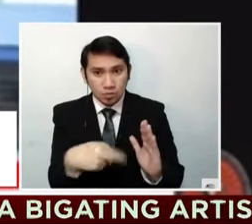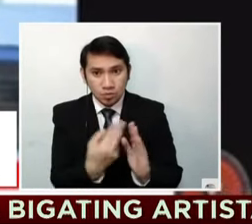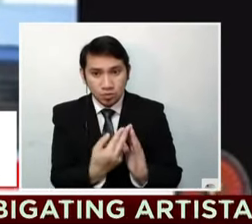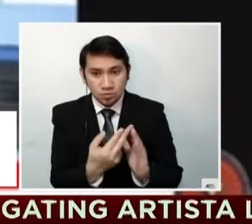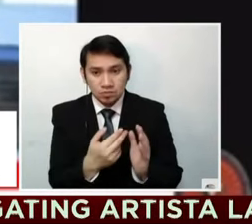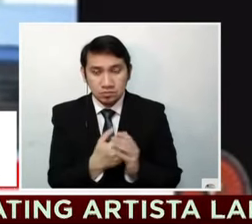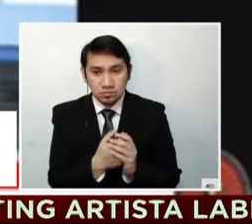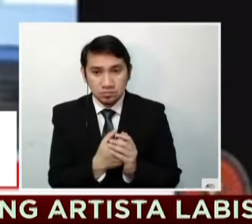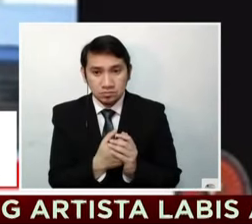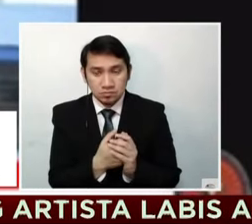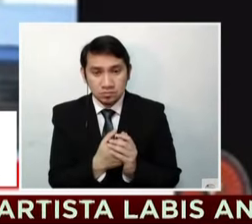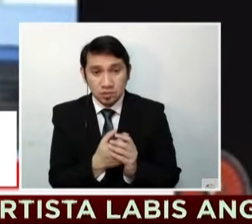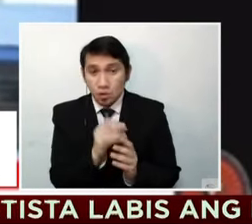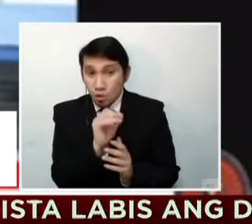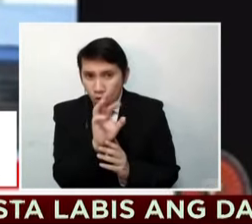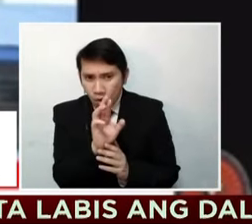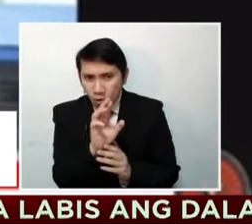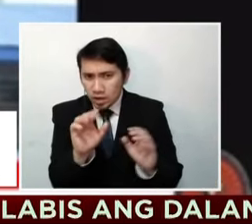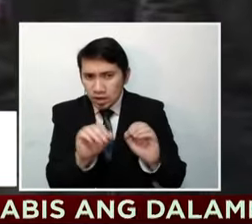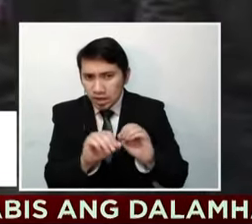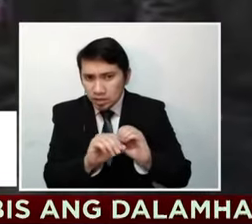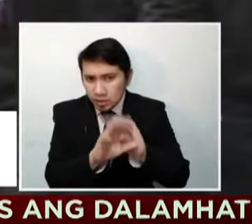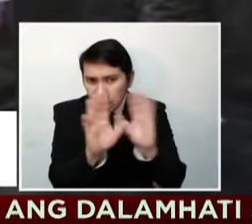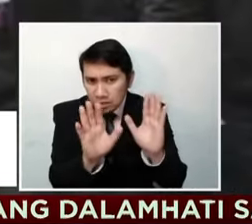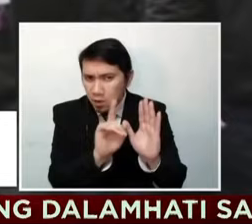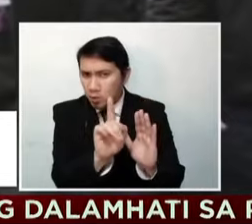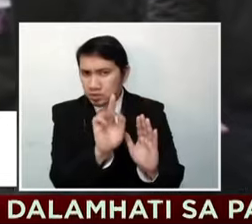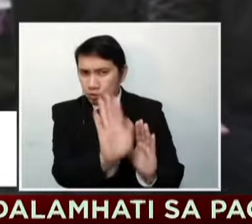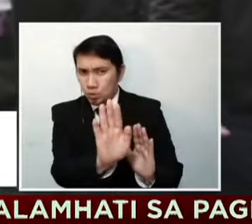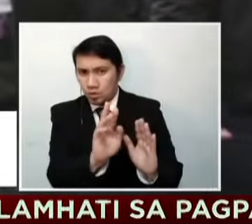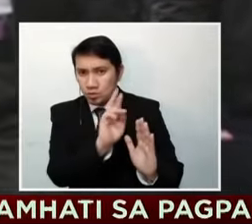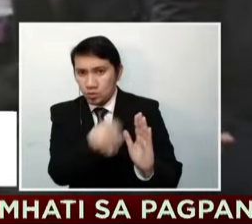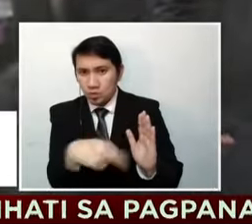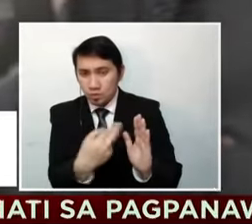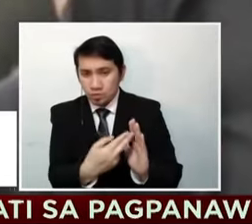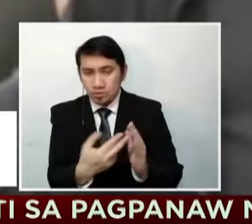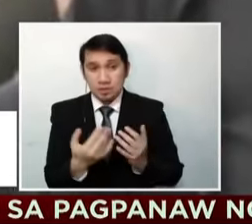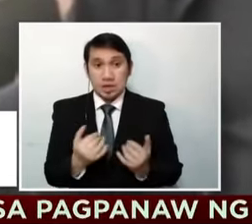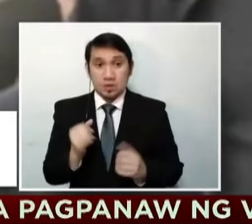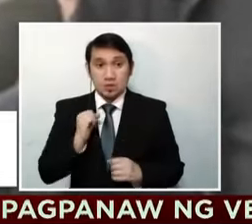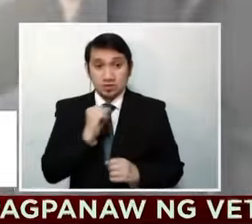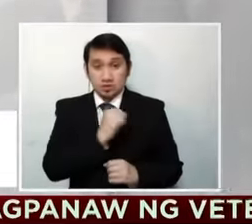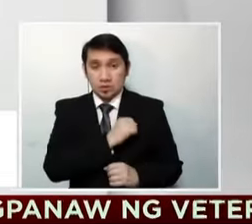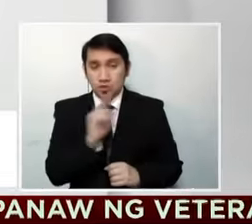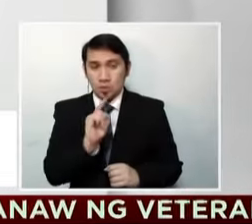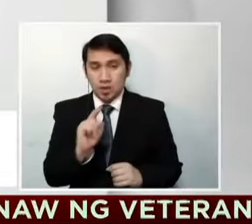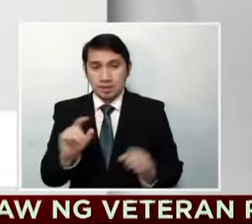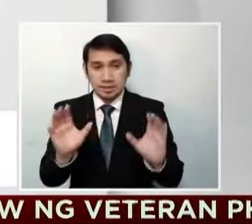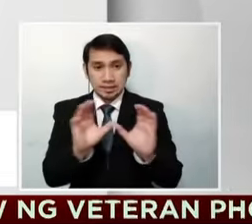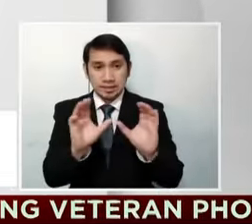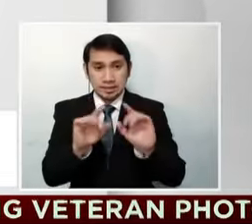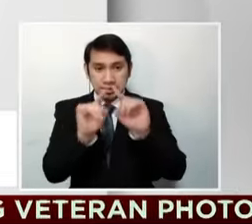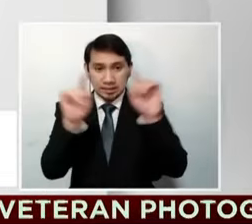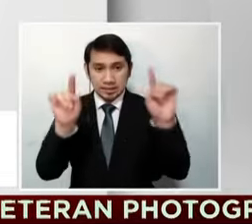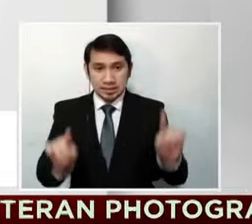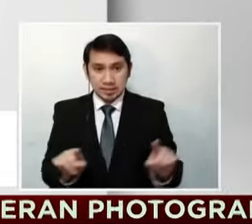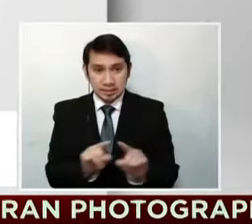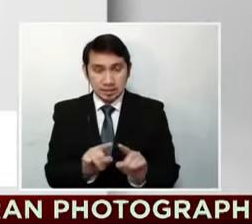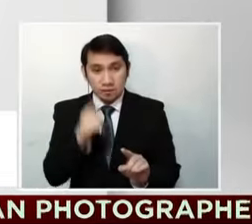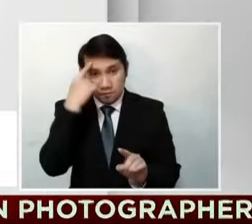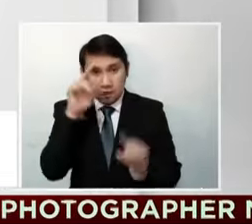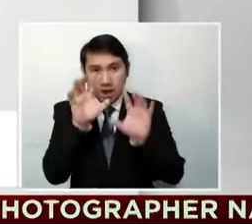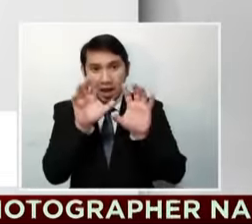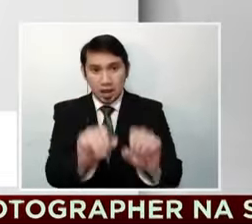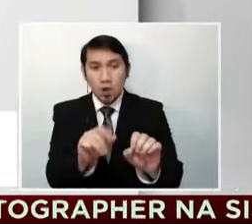Or even clarify the accountabilities as well. Nag-issue na rin ang Senado ng warrant of arrest laban kay dating Presidential Economic Advisor